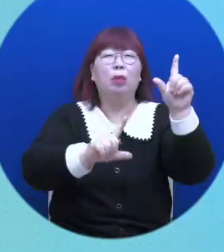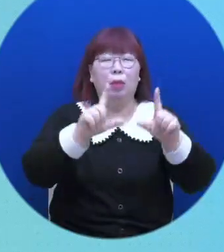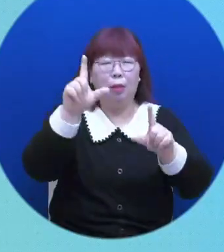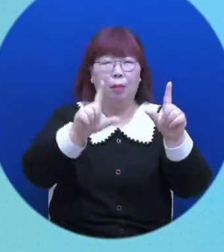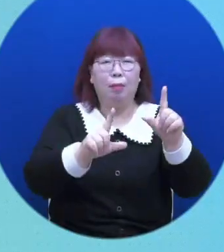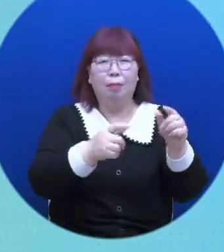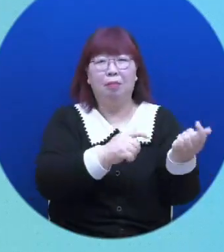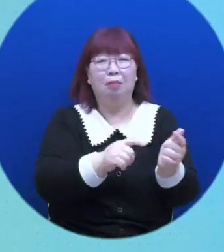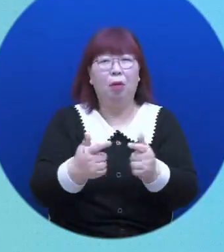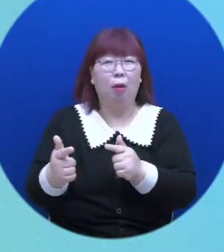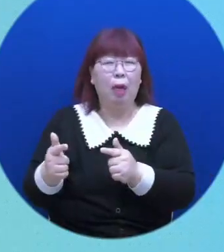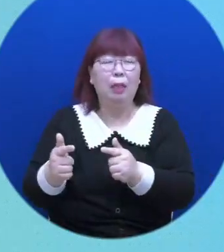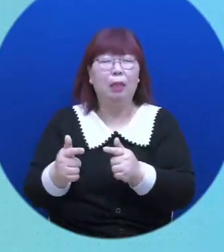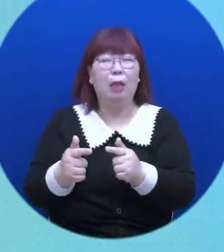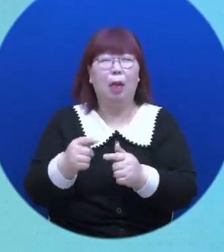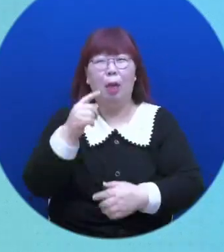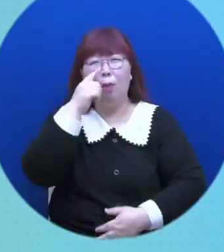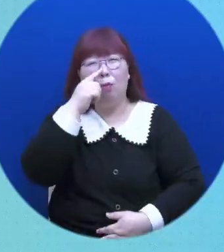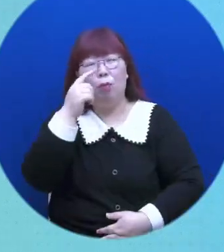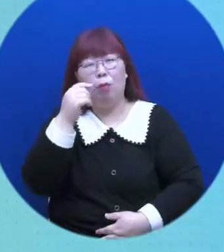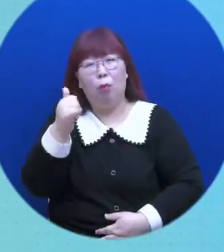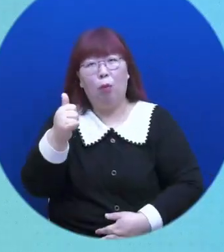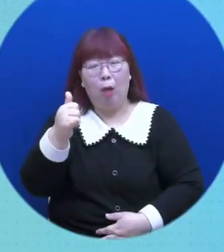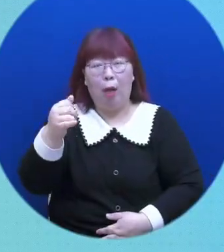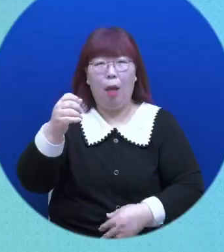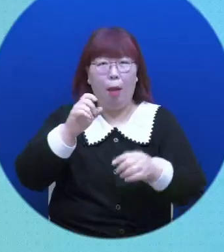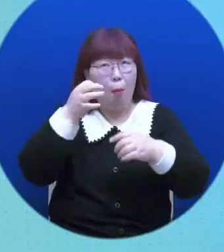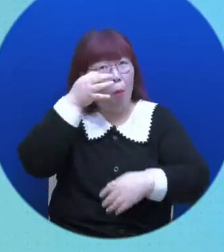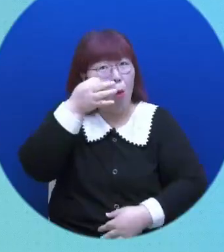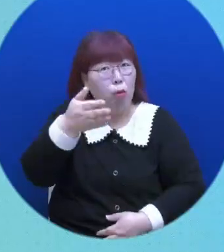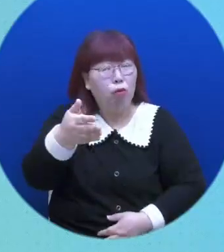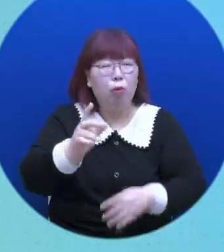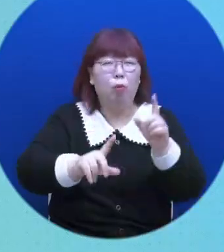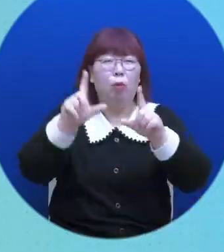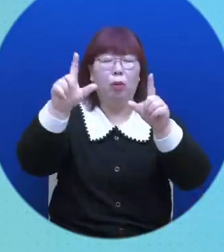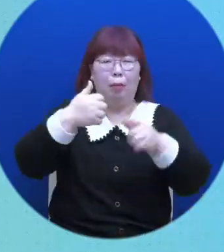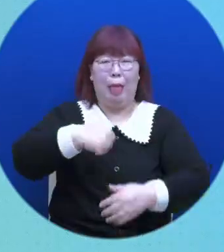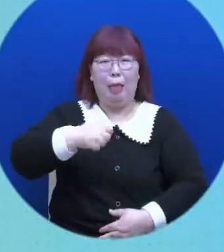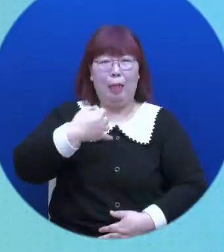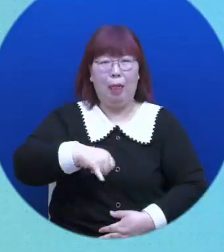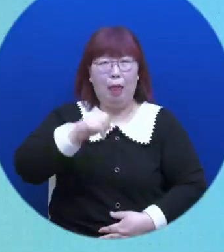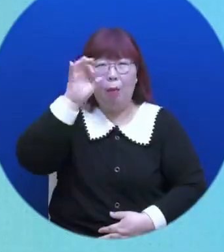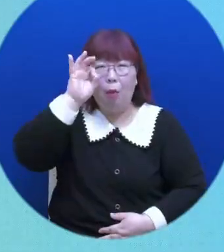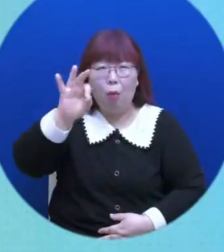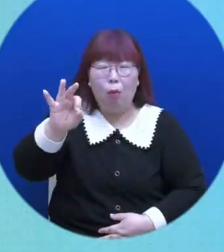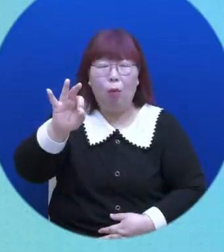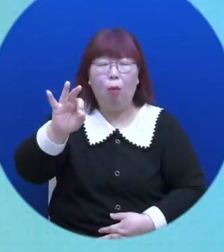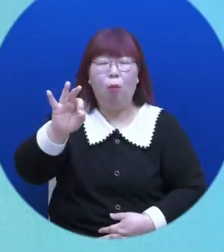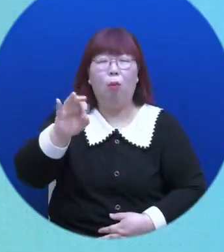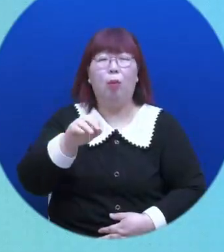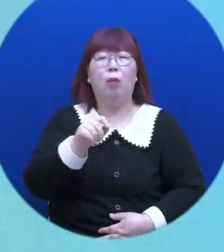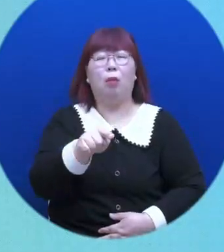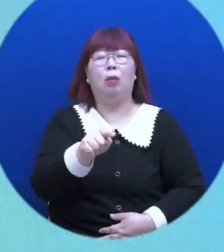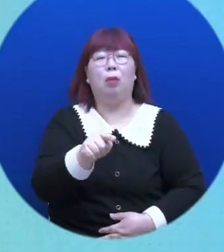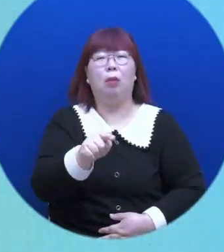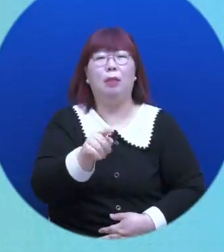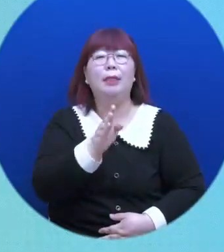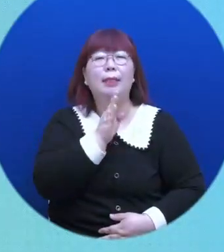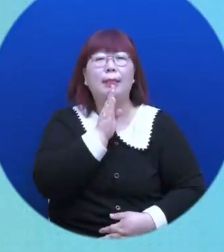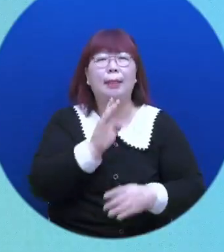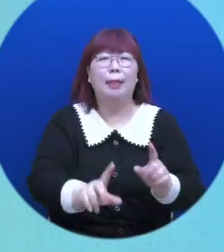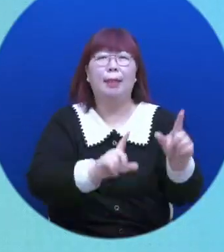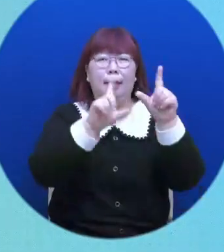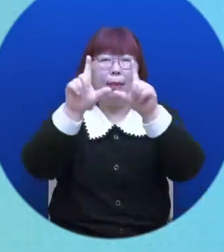이것이 자녀들에게 알게 모르게 몸에 배고 그것이 실제 삶에